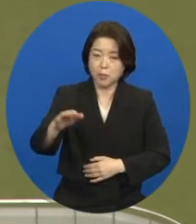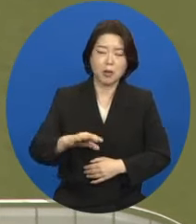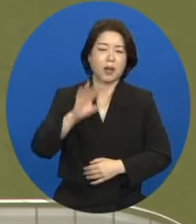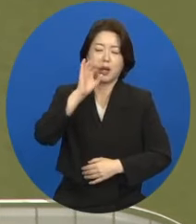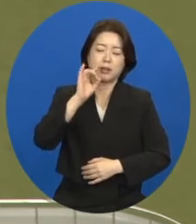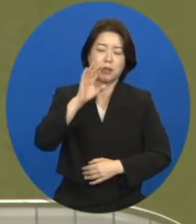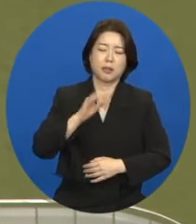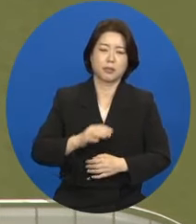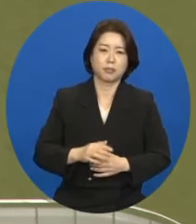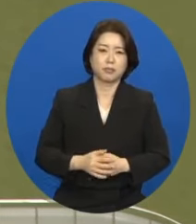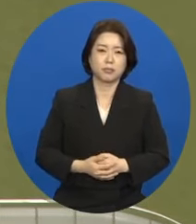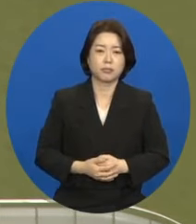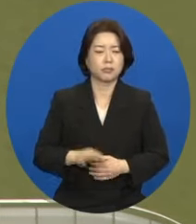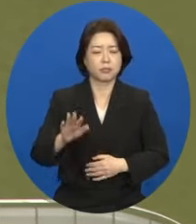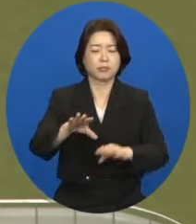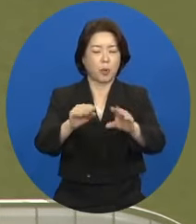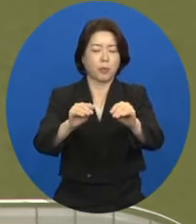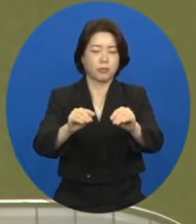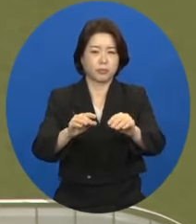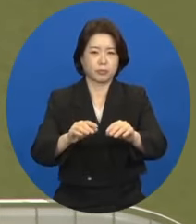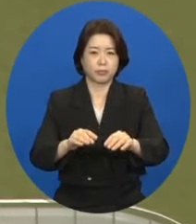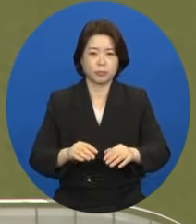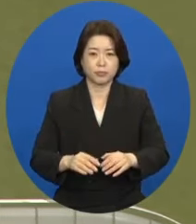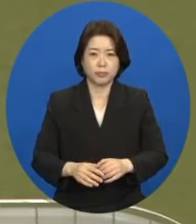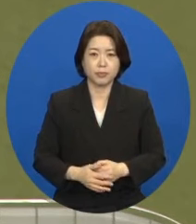아니야, 멈춰야 돼.